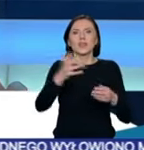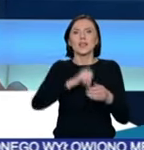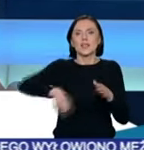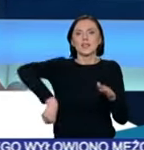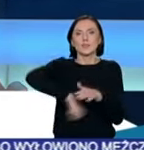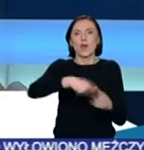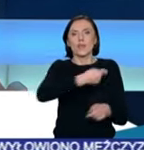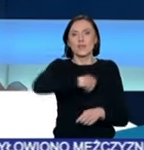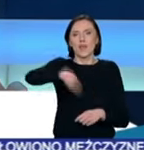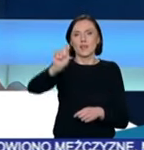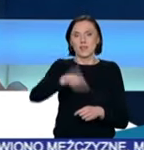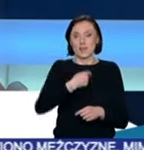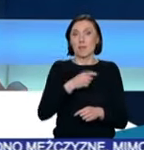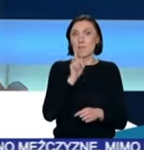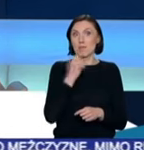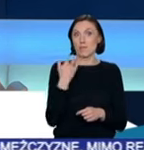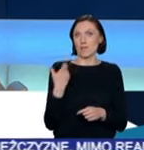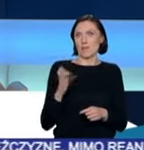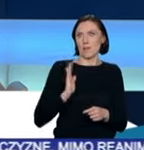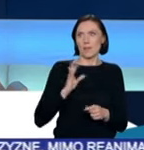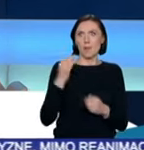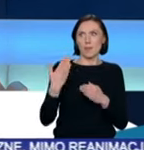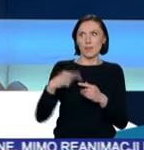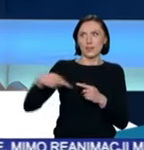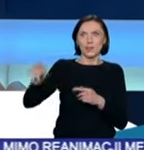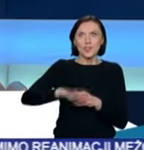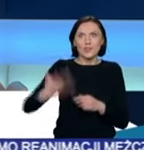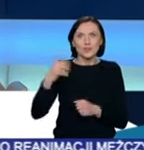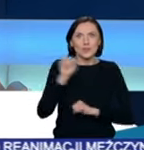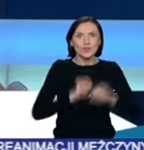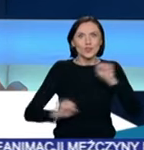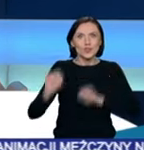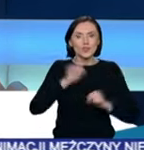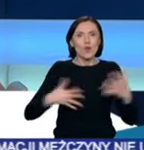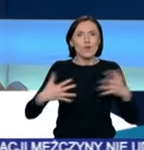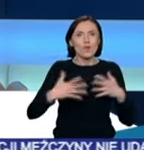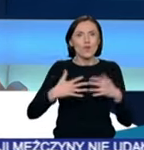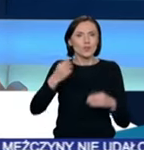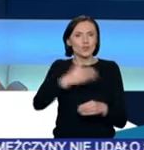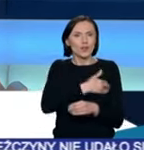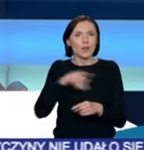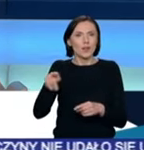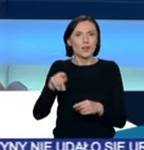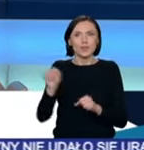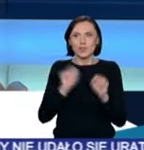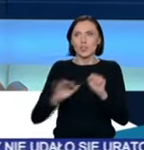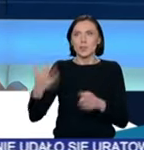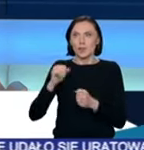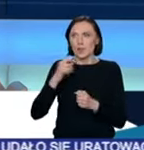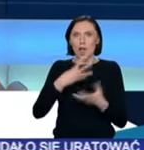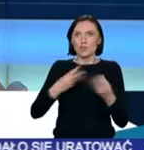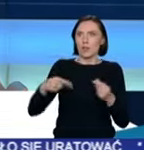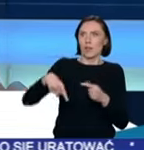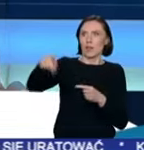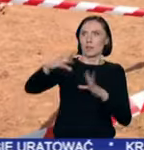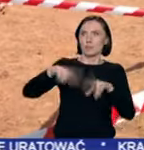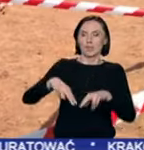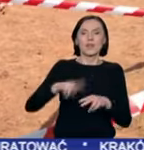Górniczej. Było niebezpiecznie, bo zaledwie kilka metrów dalej ćwiczyły dzieci z lokalnego klubu uczniowskiego. Na szczęście nikomu nic się nie stało.